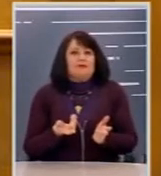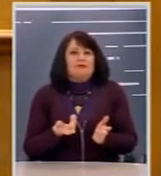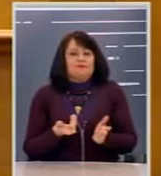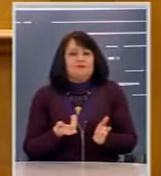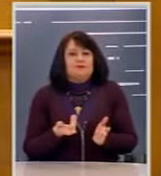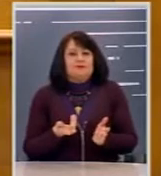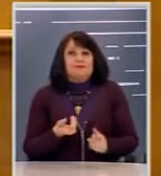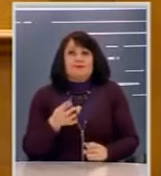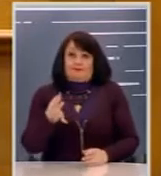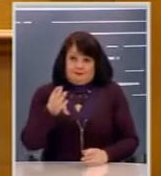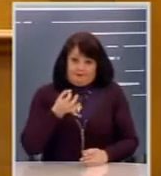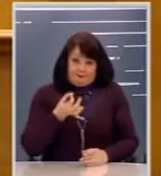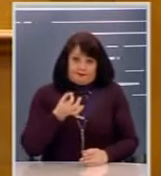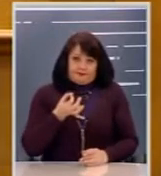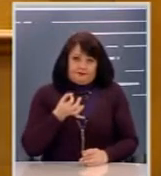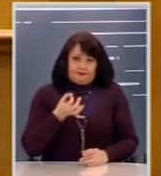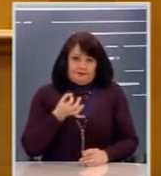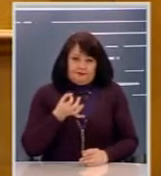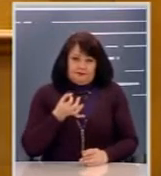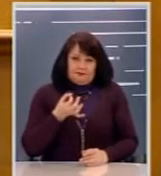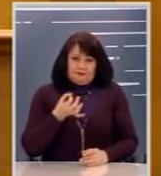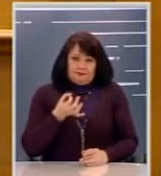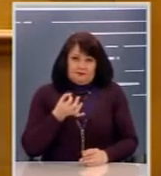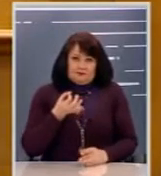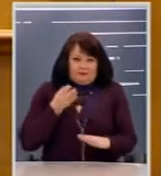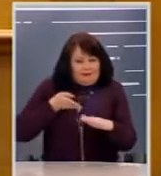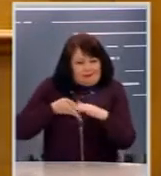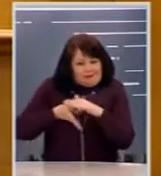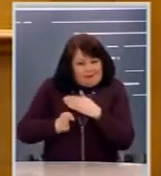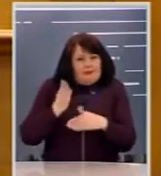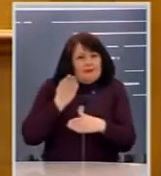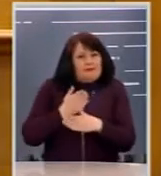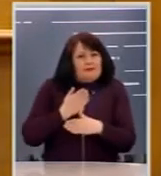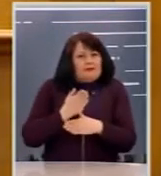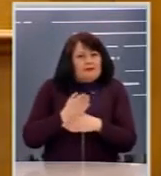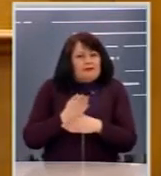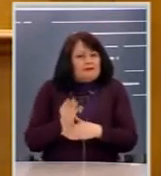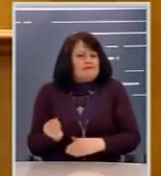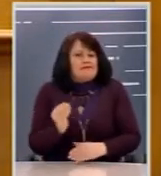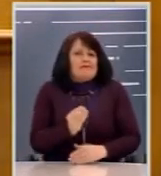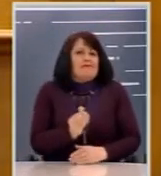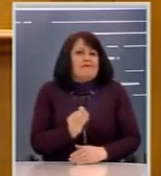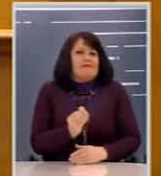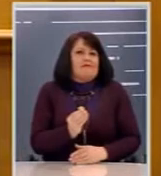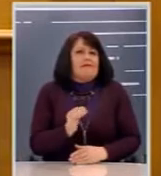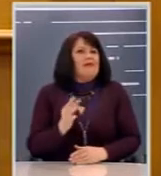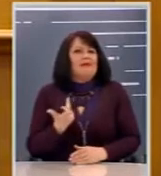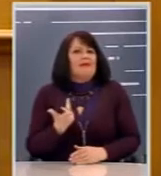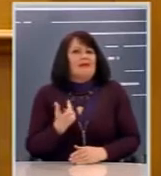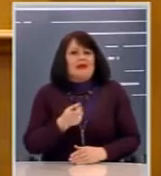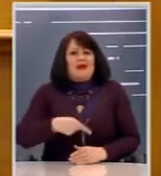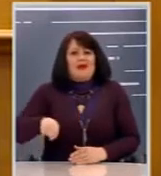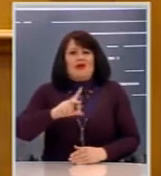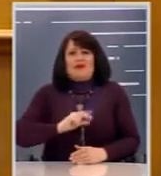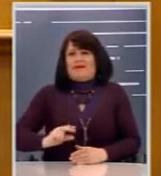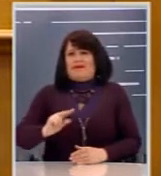να πει και να βάλει από την πίσω πόρτα το ότι, την παγίδα, το ότι όλοι οι ίδιοι